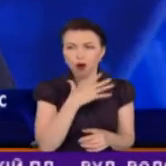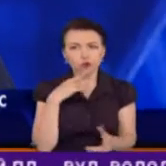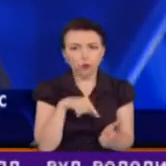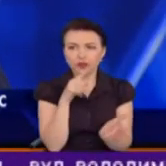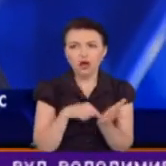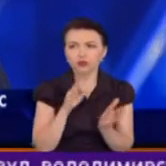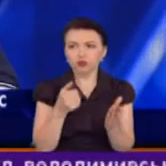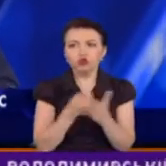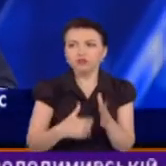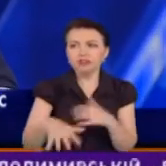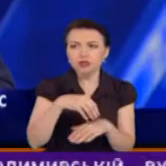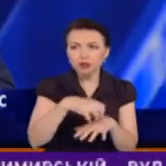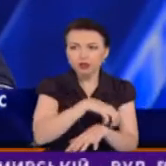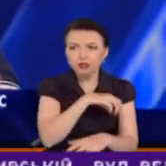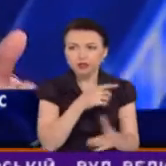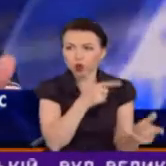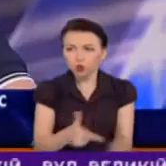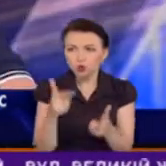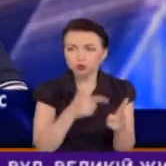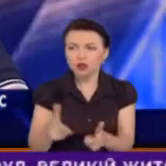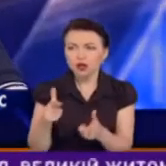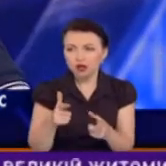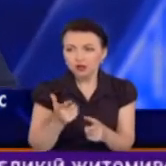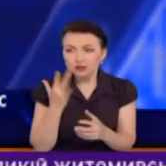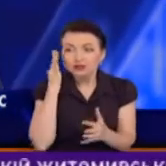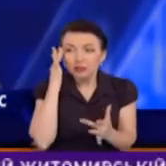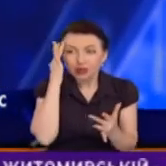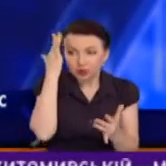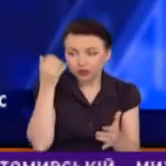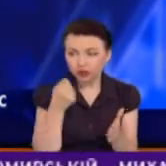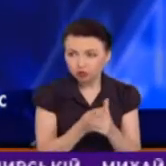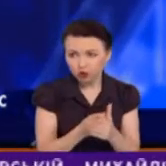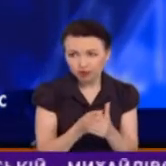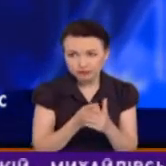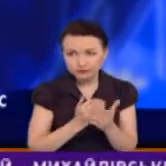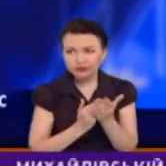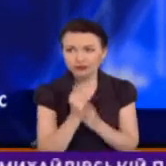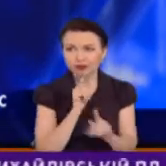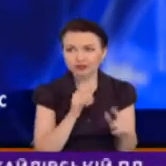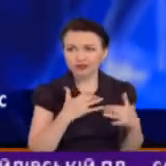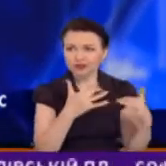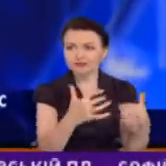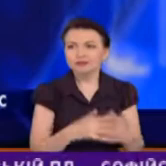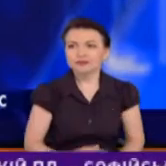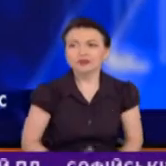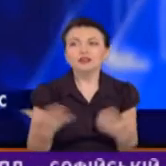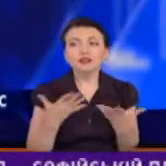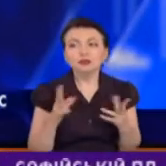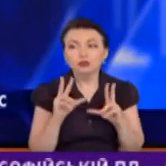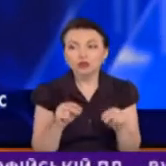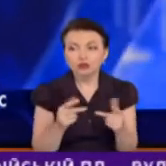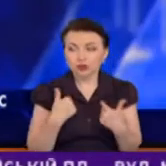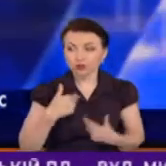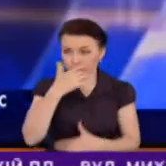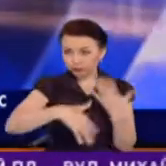до всіх партій, які зараз готуються, намилюються, вибачте, до Верховної Ради. А з якими вони обіцянками йдуть? Я вже сам